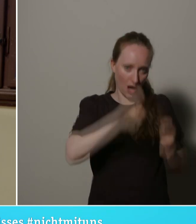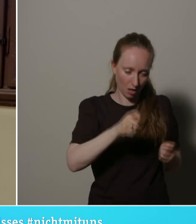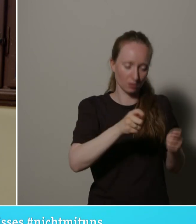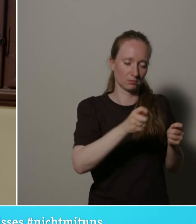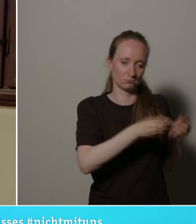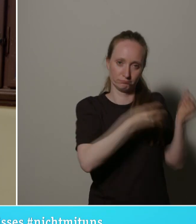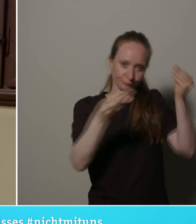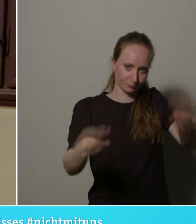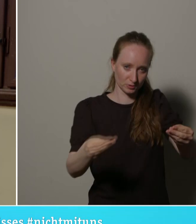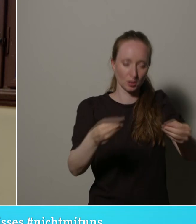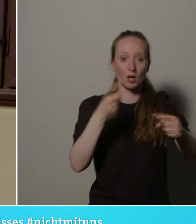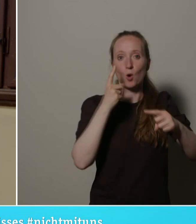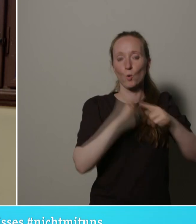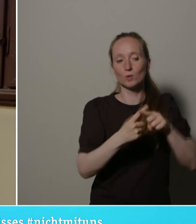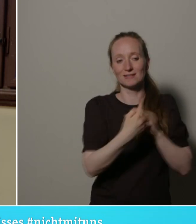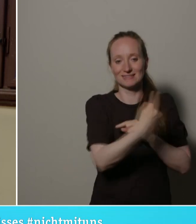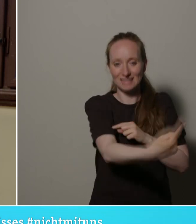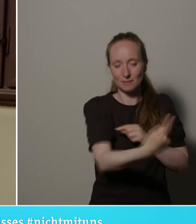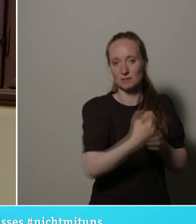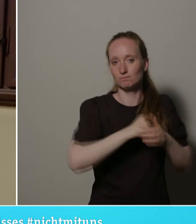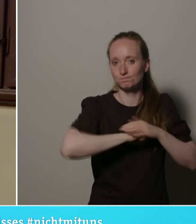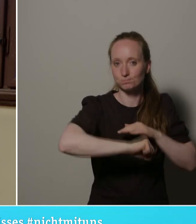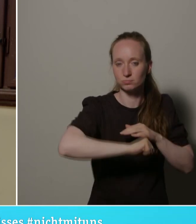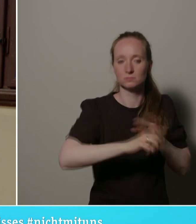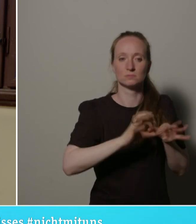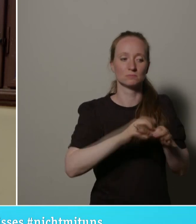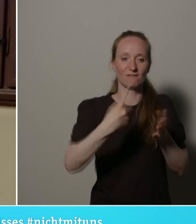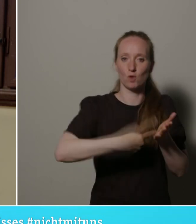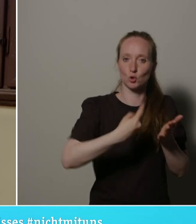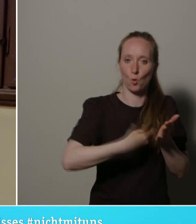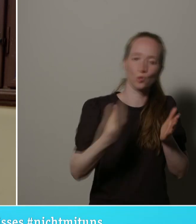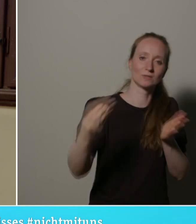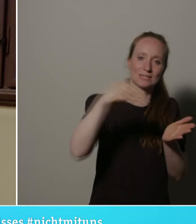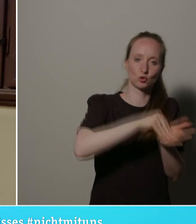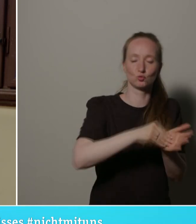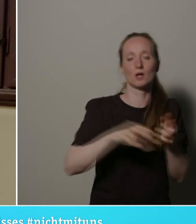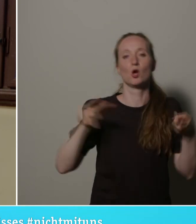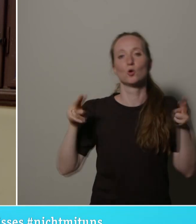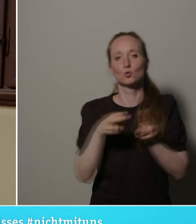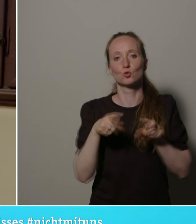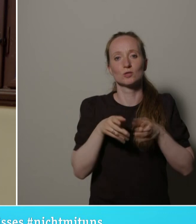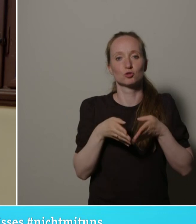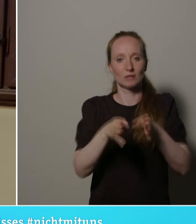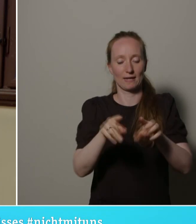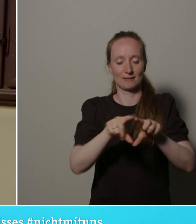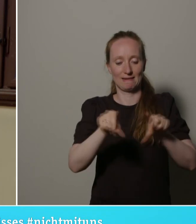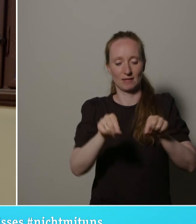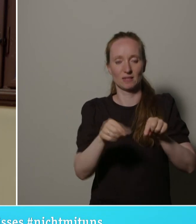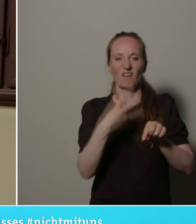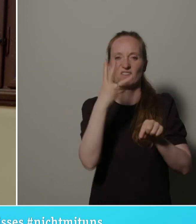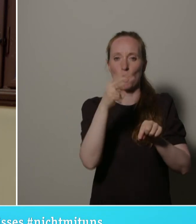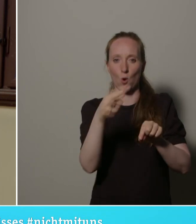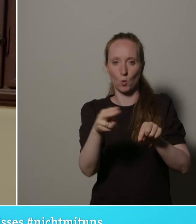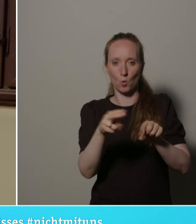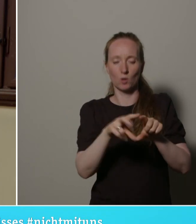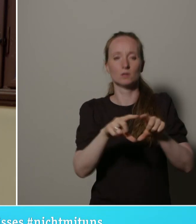aber auch, dass sie expressis verbis die Forderung aufgemacht haben, ein Kurzstreckenticket von 4 € zumindest